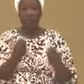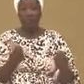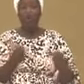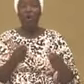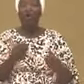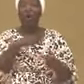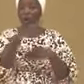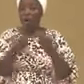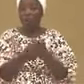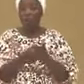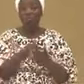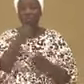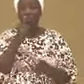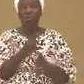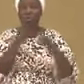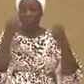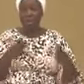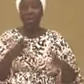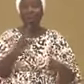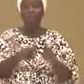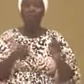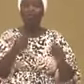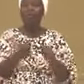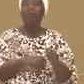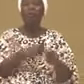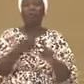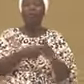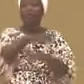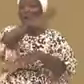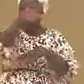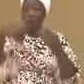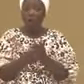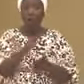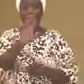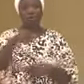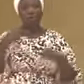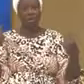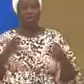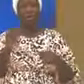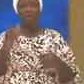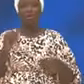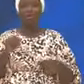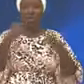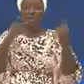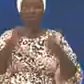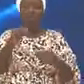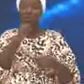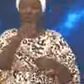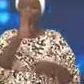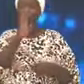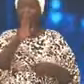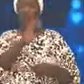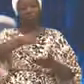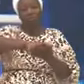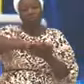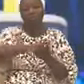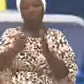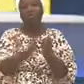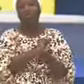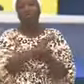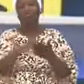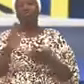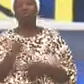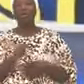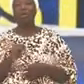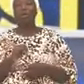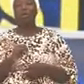pas la majorité de tout votre agression a fait que l'iniquité ne cause pas votre riner mais ses 31